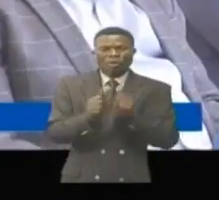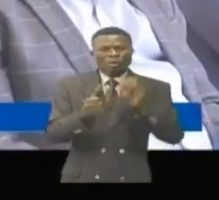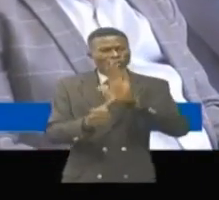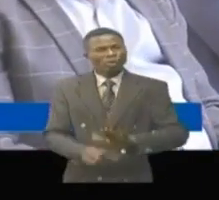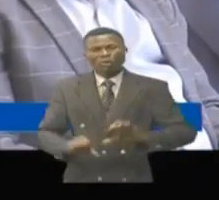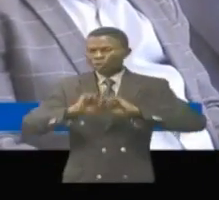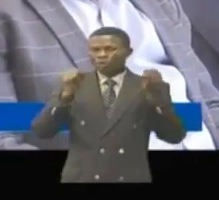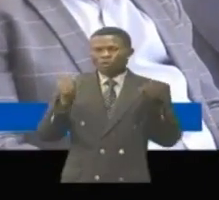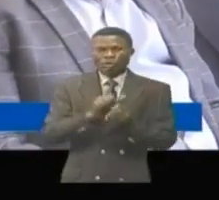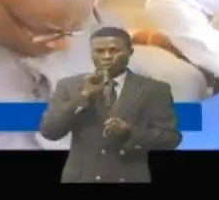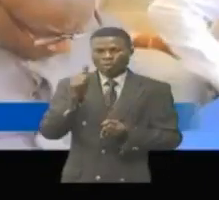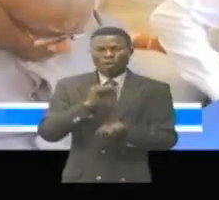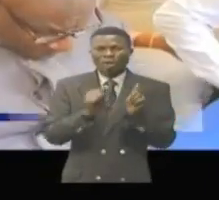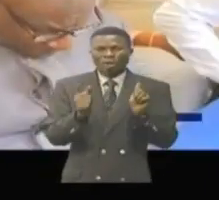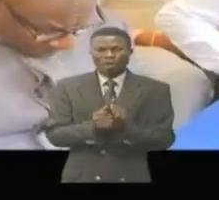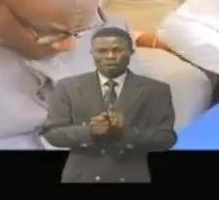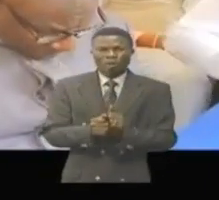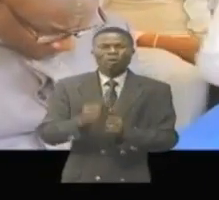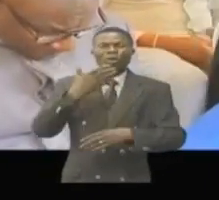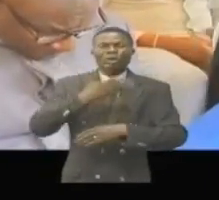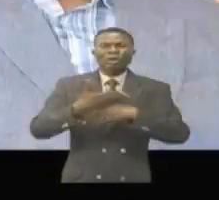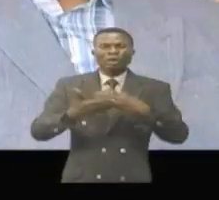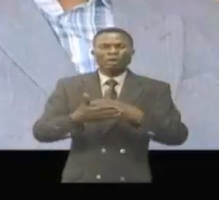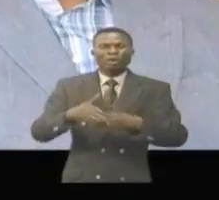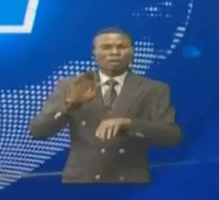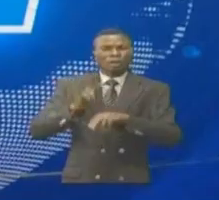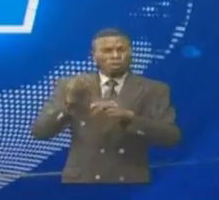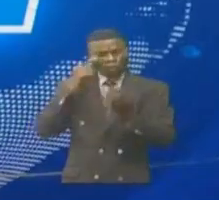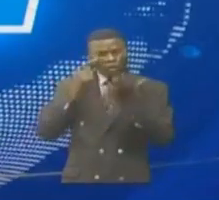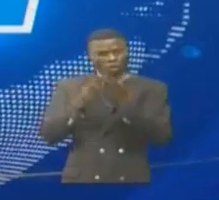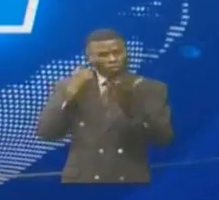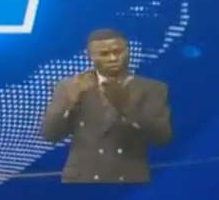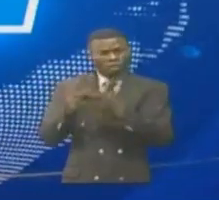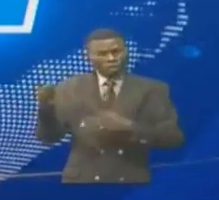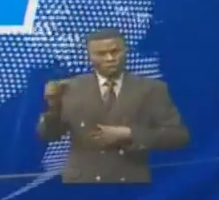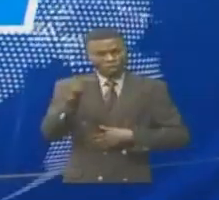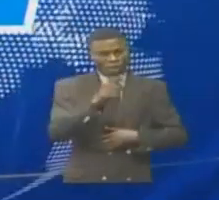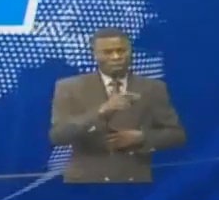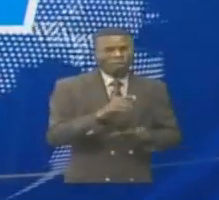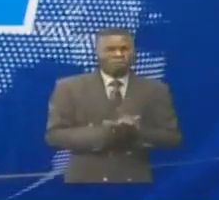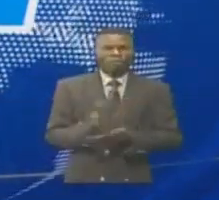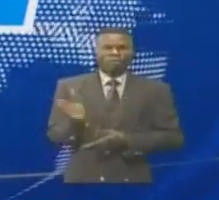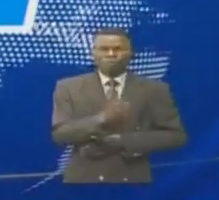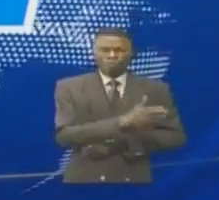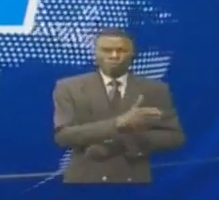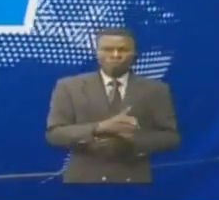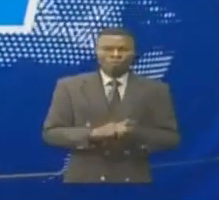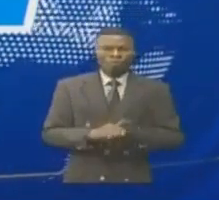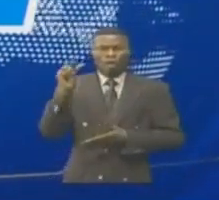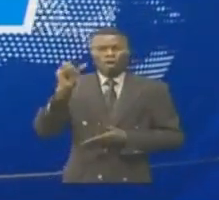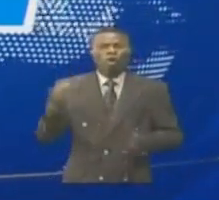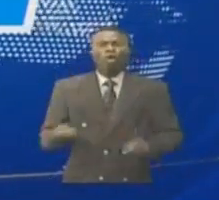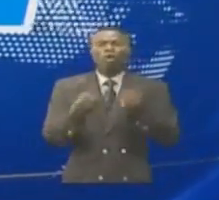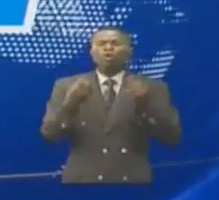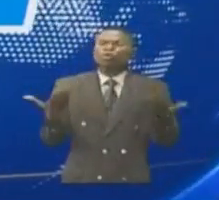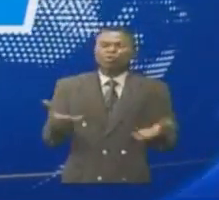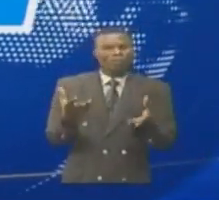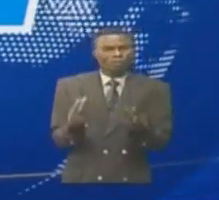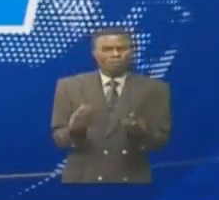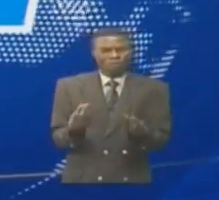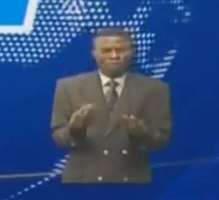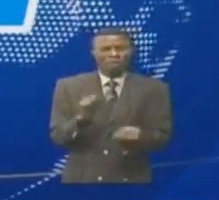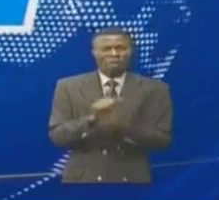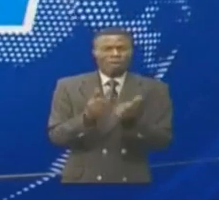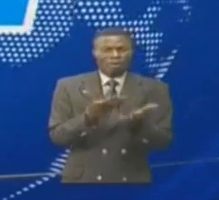sociales, facteurs des conflits dans plusieurs régions. Comment détecter de l'or sans difficulté? Cette question